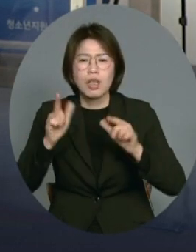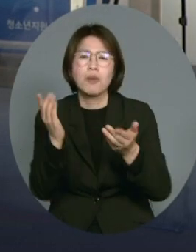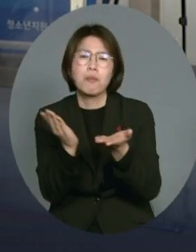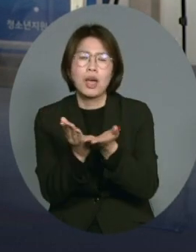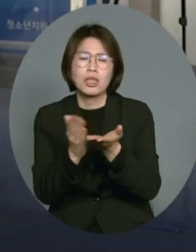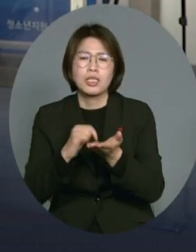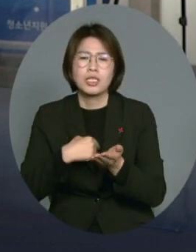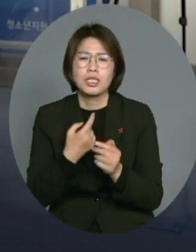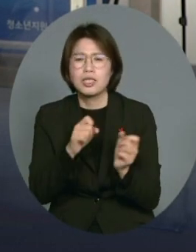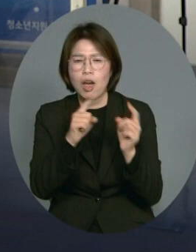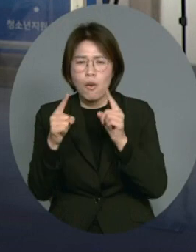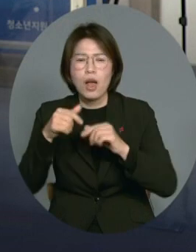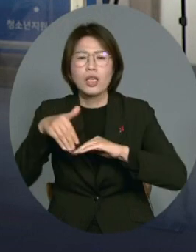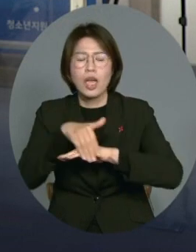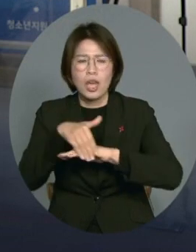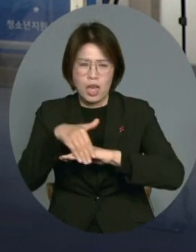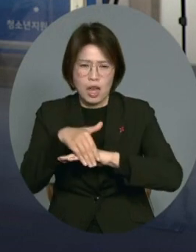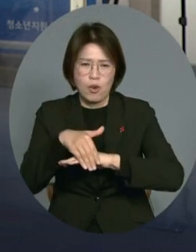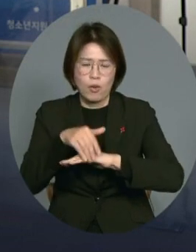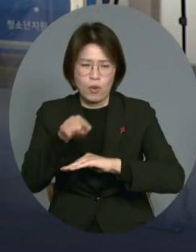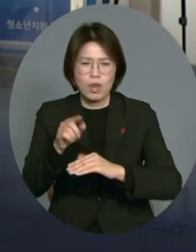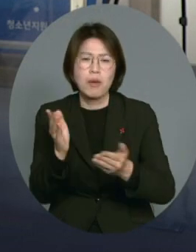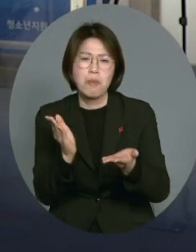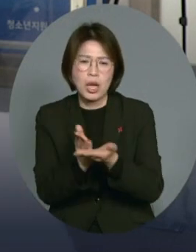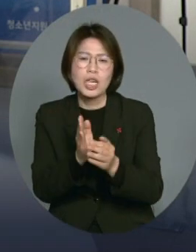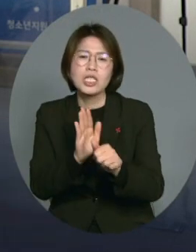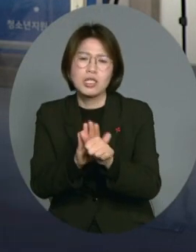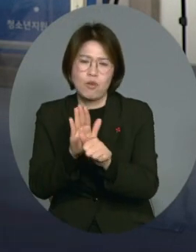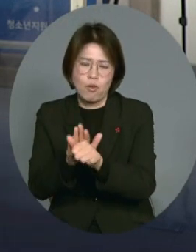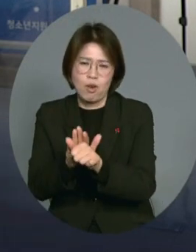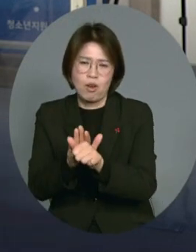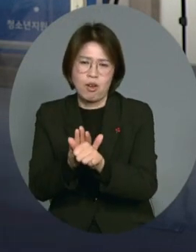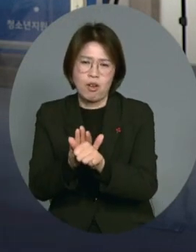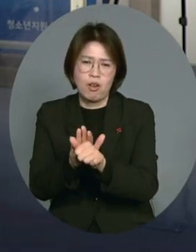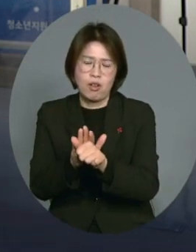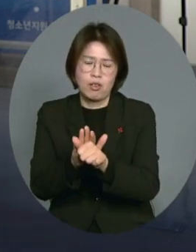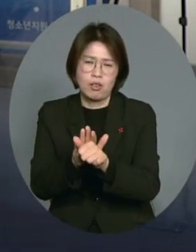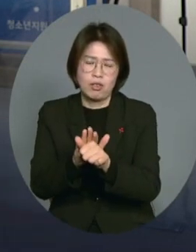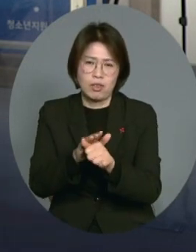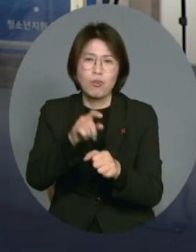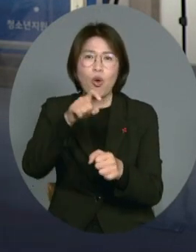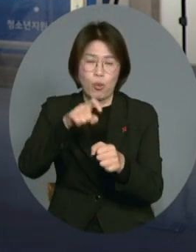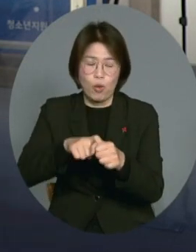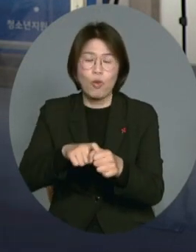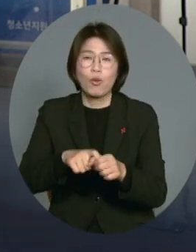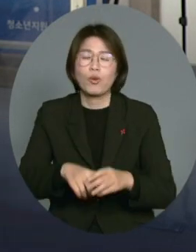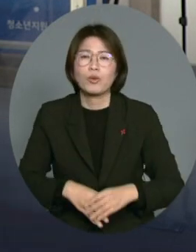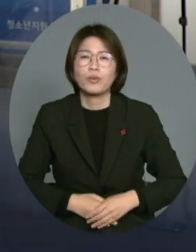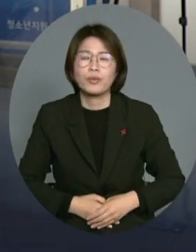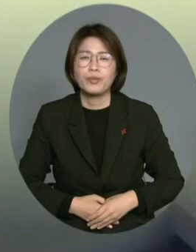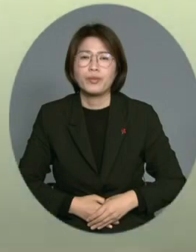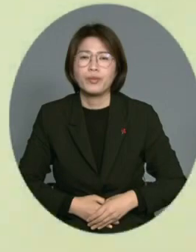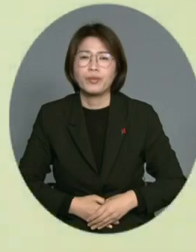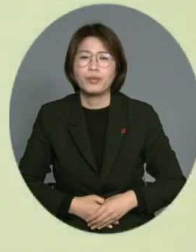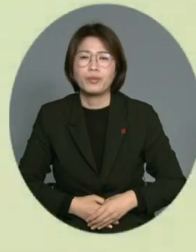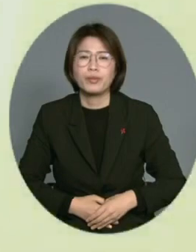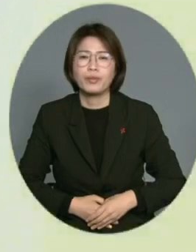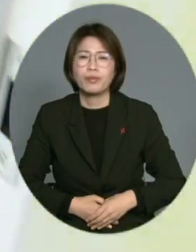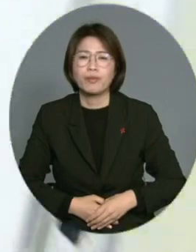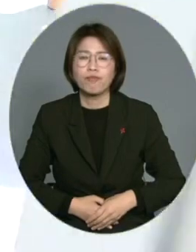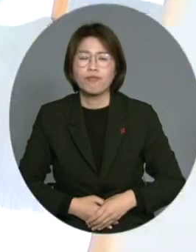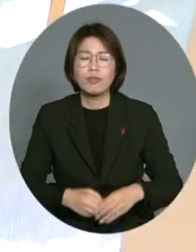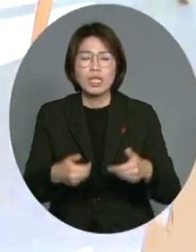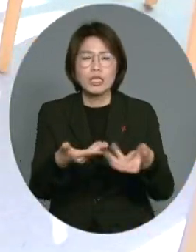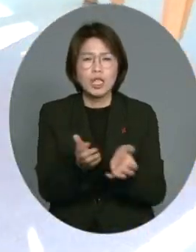위한 계획을 세우고 거기에 따른 지원을 하는 것들을 좀 지역사회 내에서 좀 만들어보자 하는 취지로.